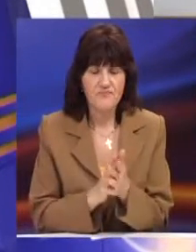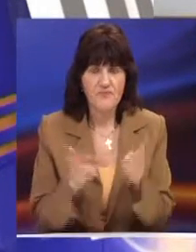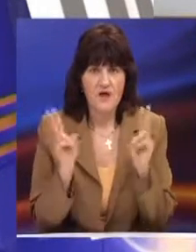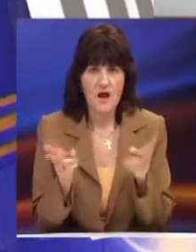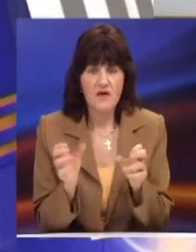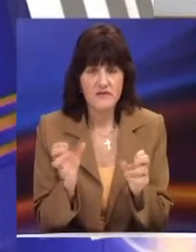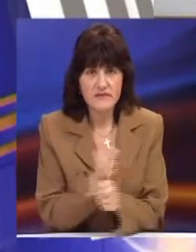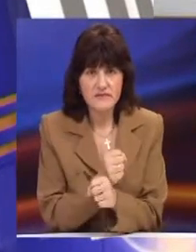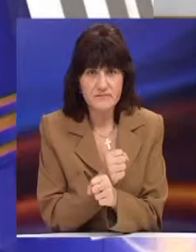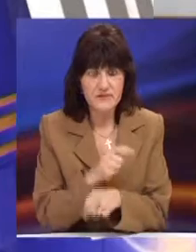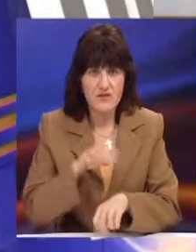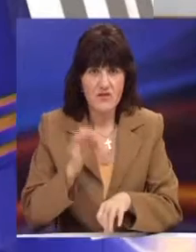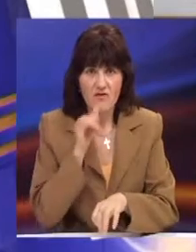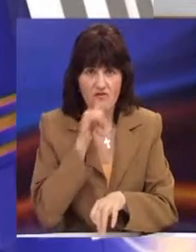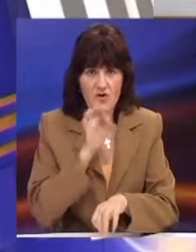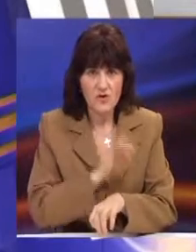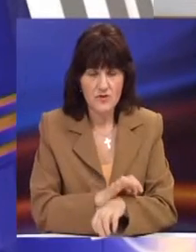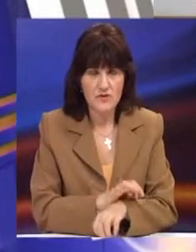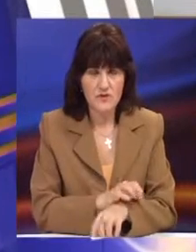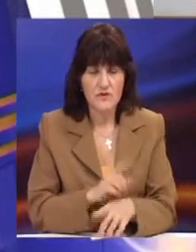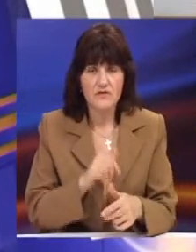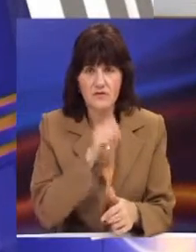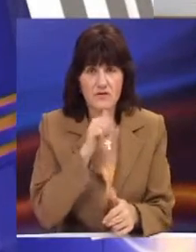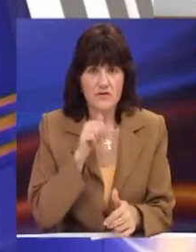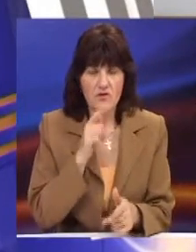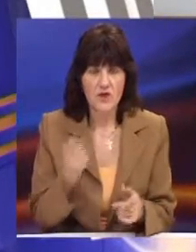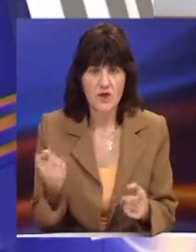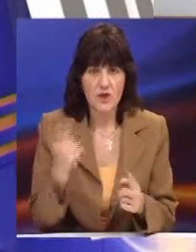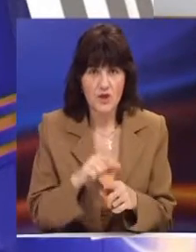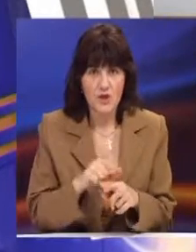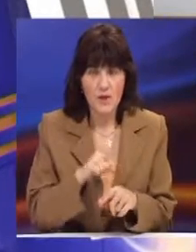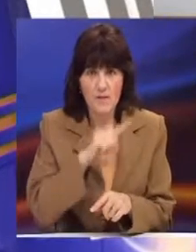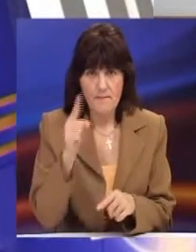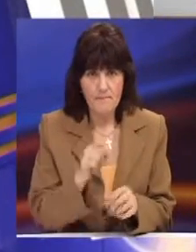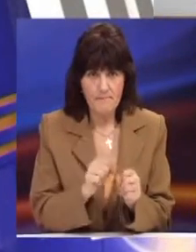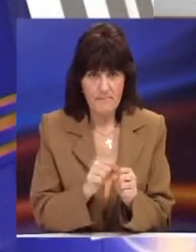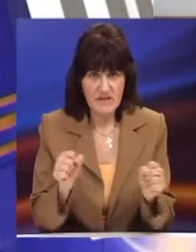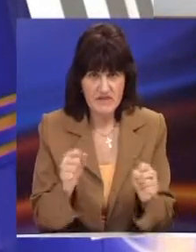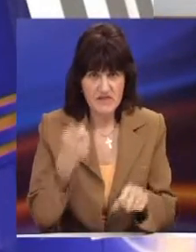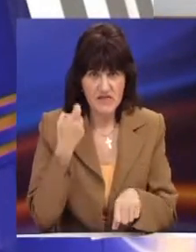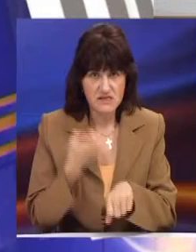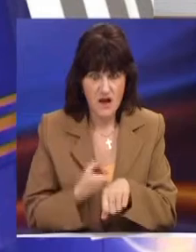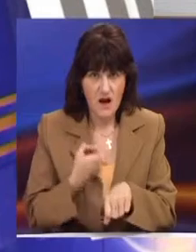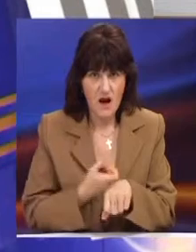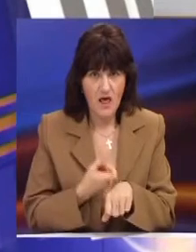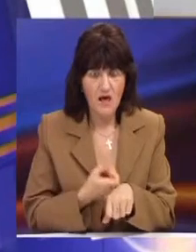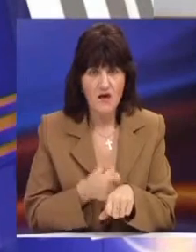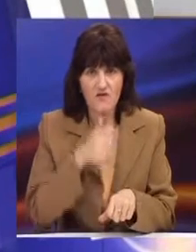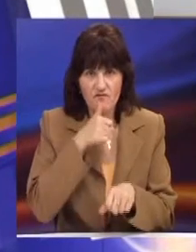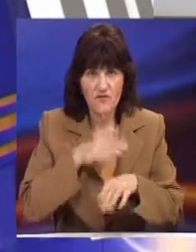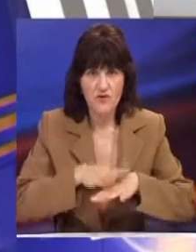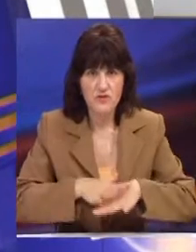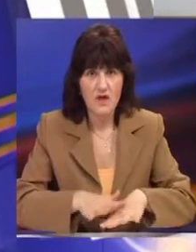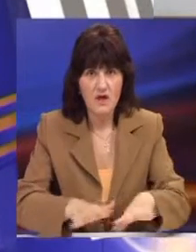slučaju smrzavanja vodomera su sledeći, dolazi do naprsnuća stakala i dolazi